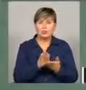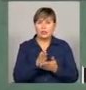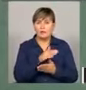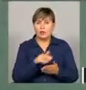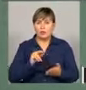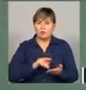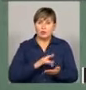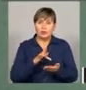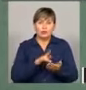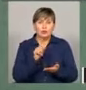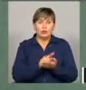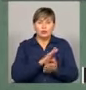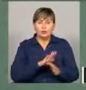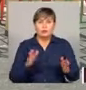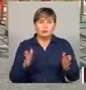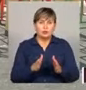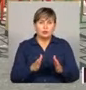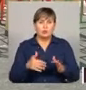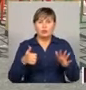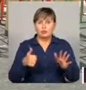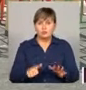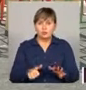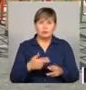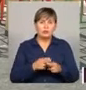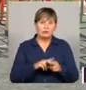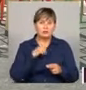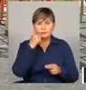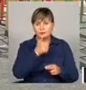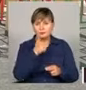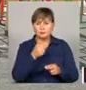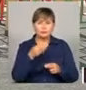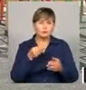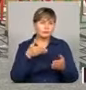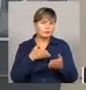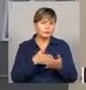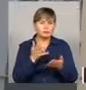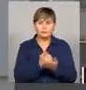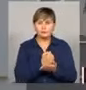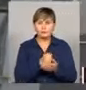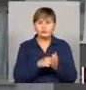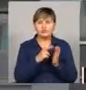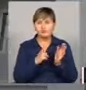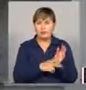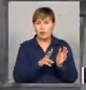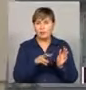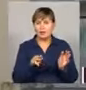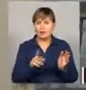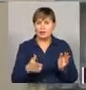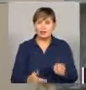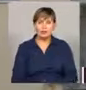в мегаполисе должен быть не меньше полугода. В этом году максимальная сумма займа составит 18 миллионов